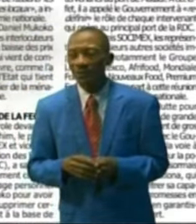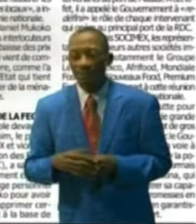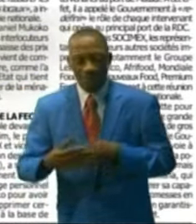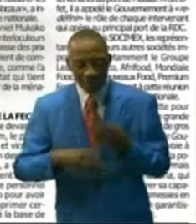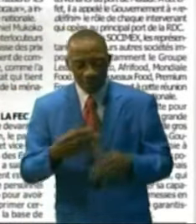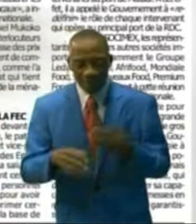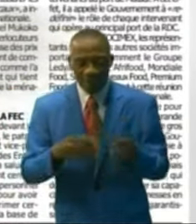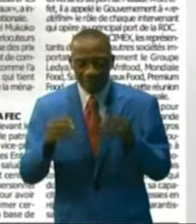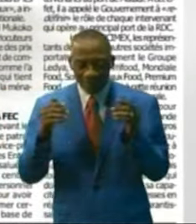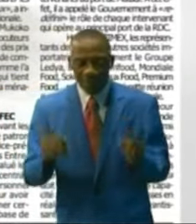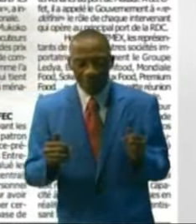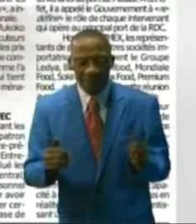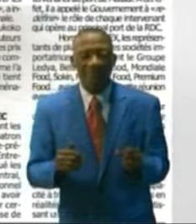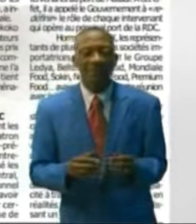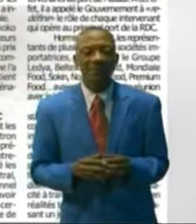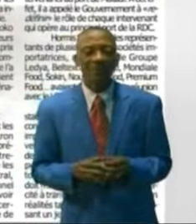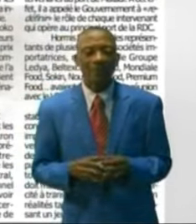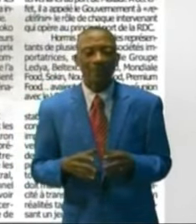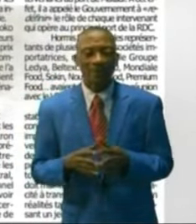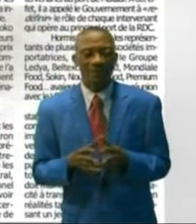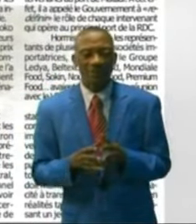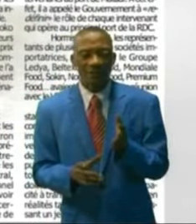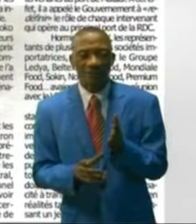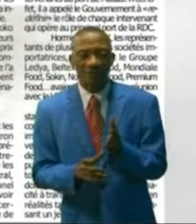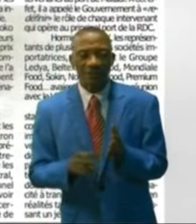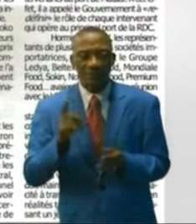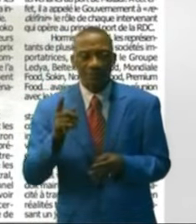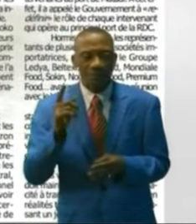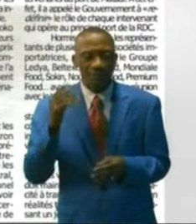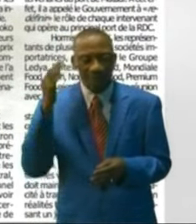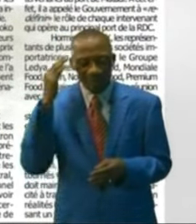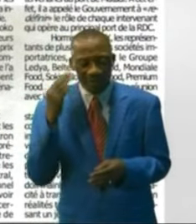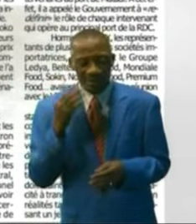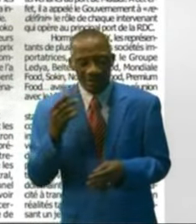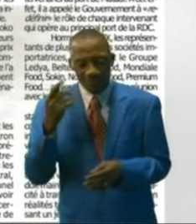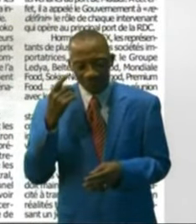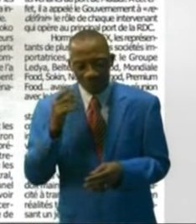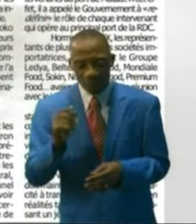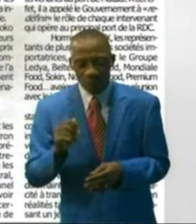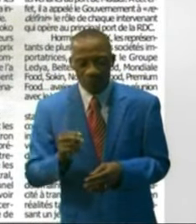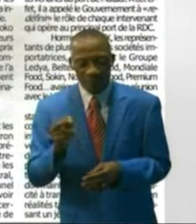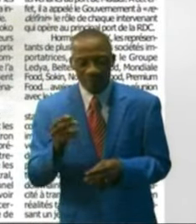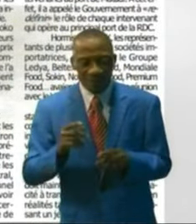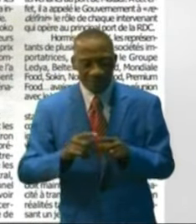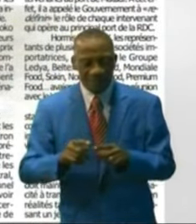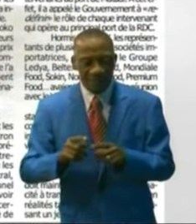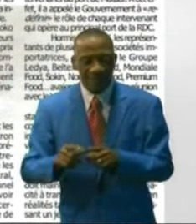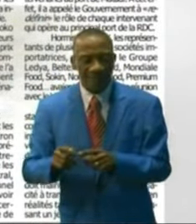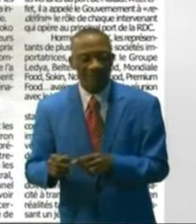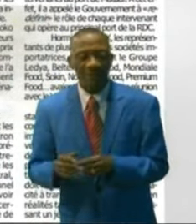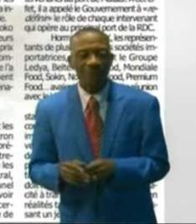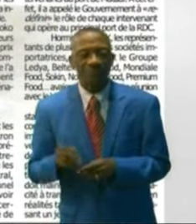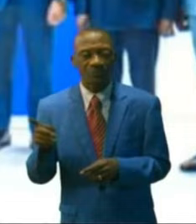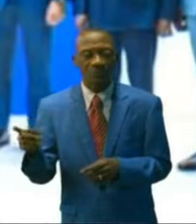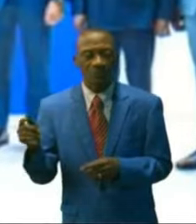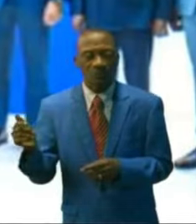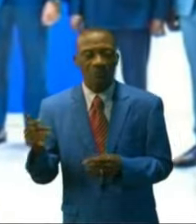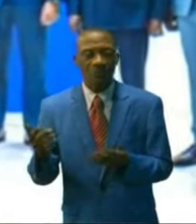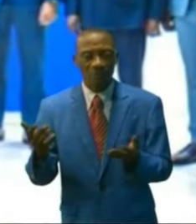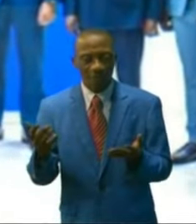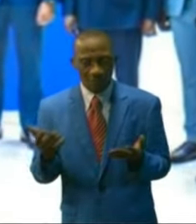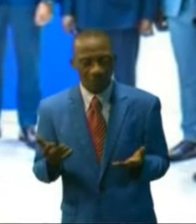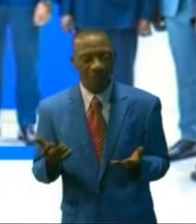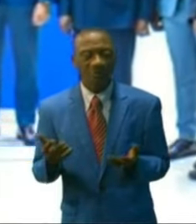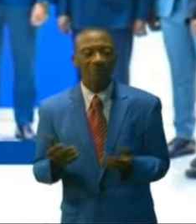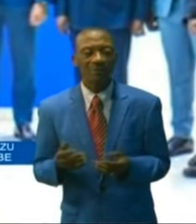le vice-premier ministre en charge de l'économie, Daniel Moukoko Samba. Tous ont, à l'unanimité, rassuré le